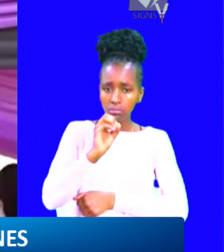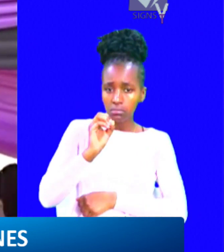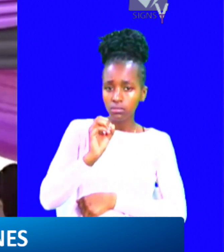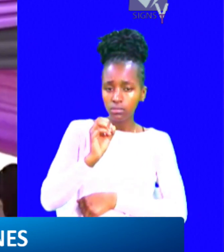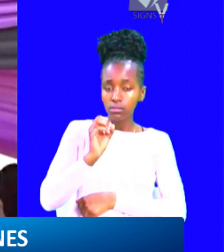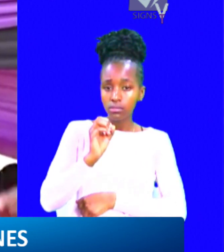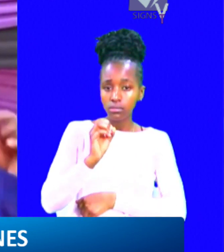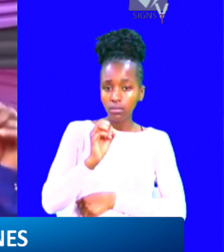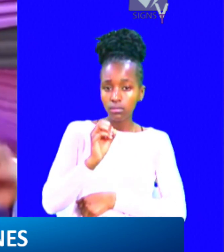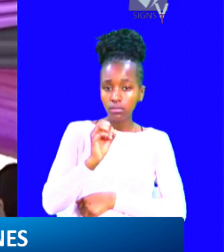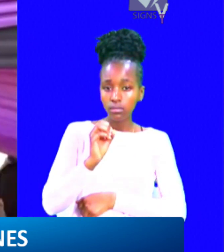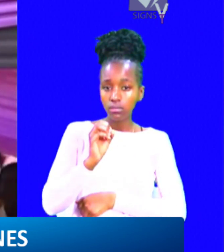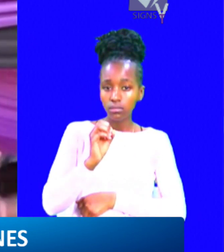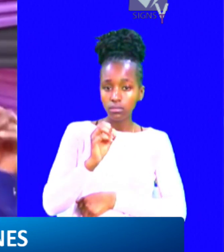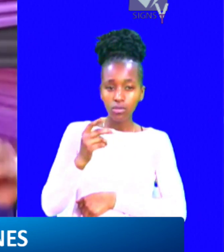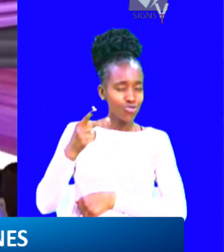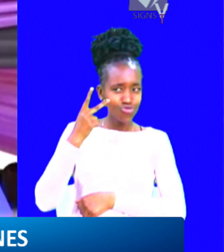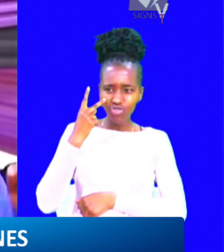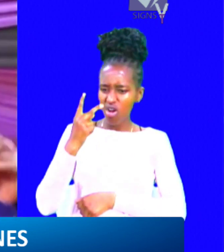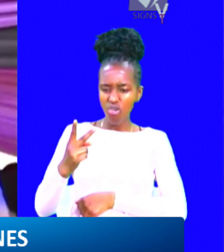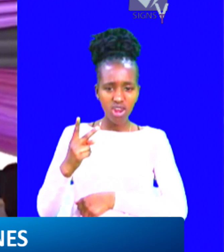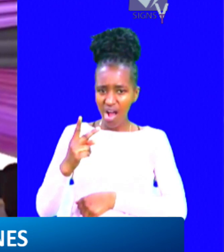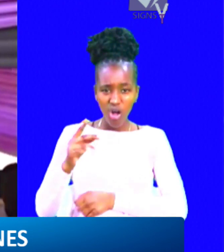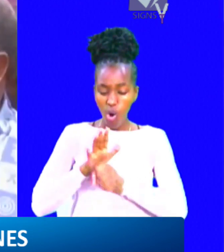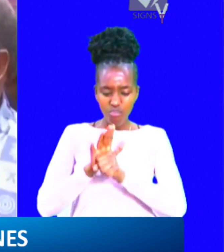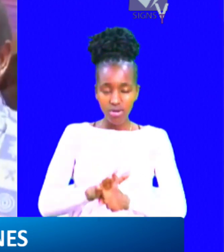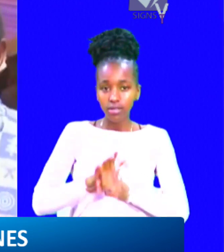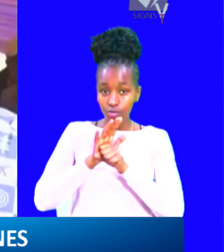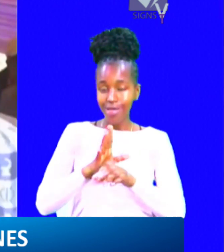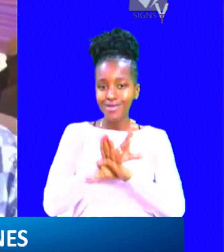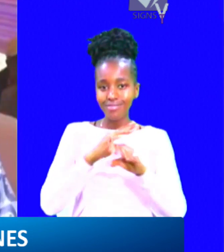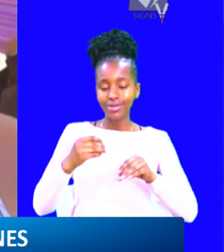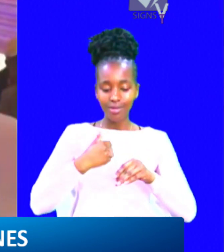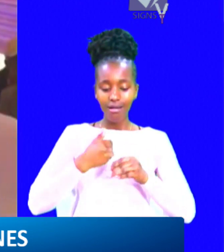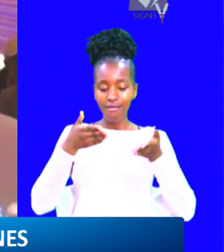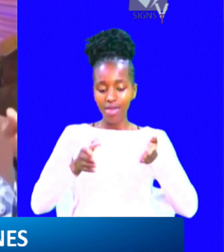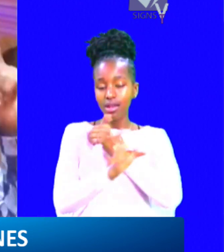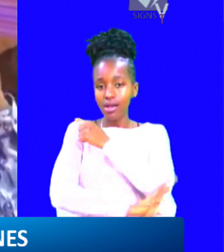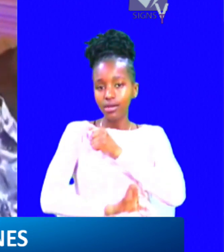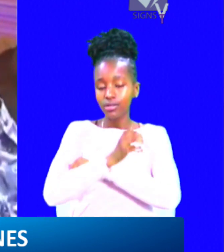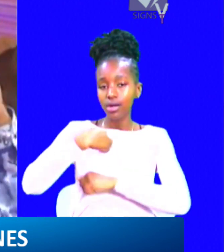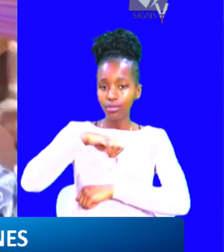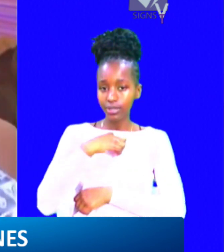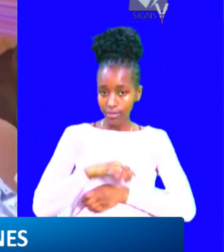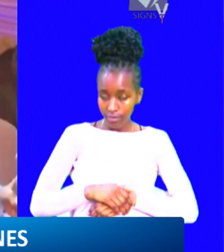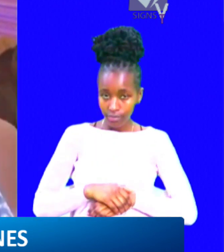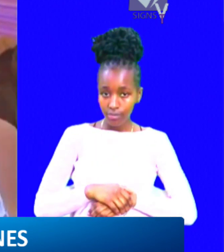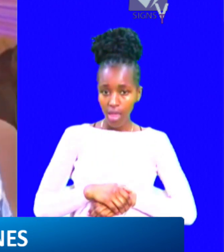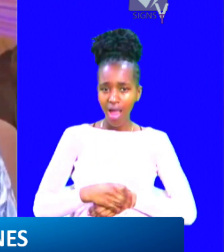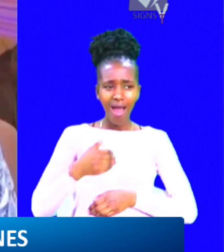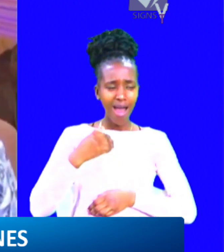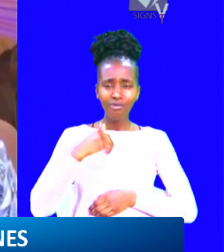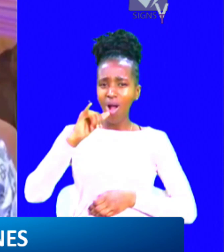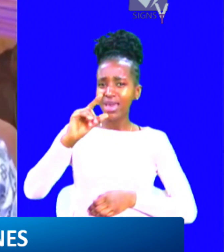Tumeona sasa udikteta ikichipuka katika taifa letu. What was the intention of one Inspector General of